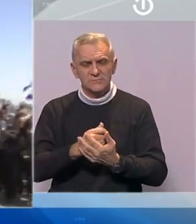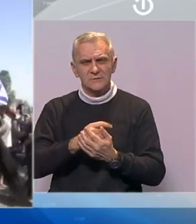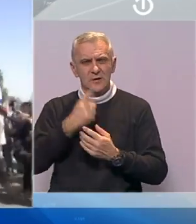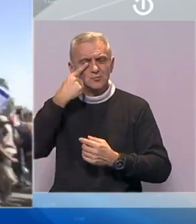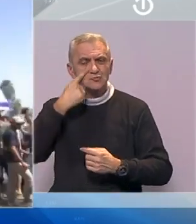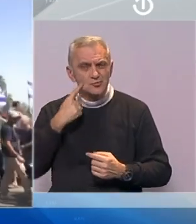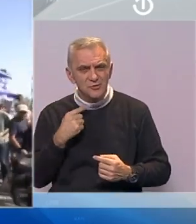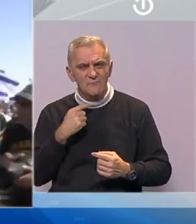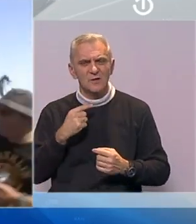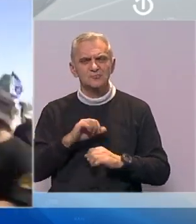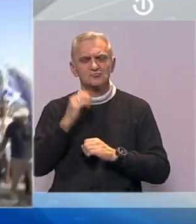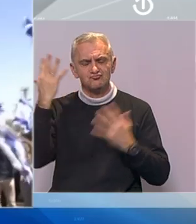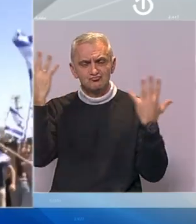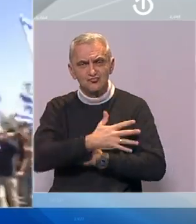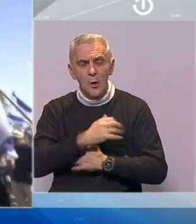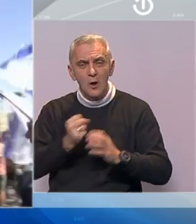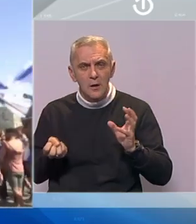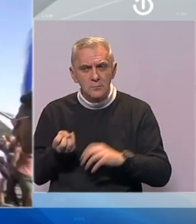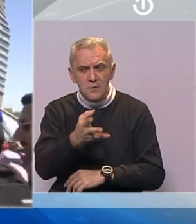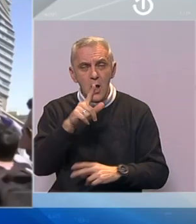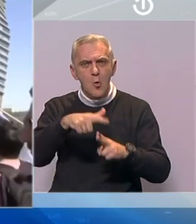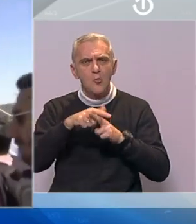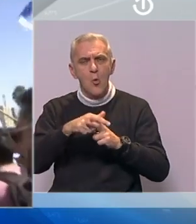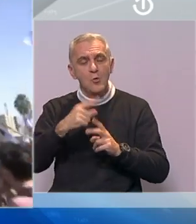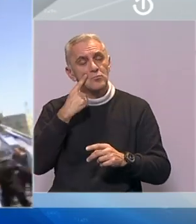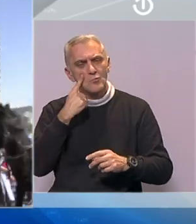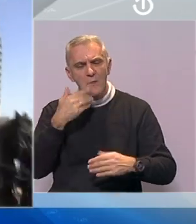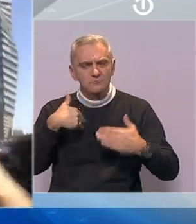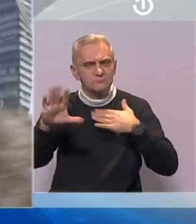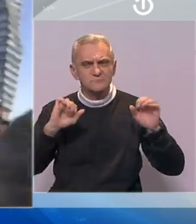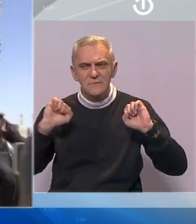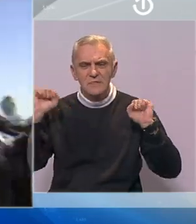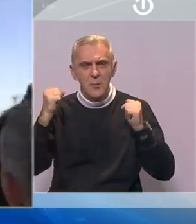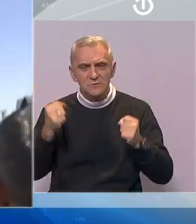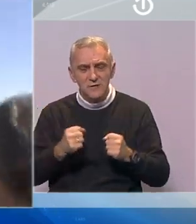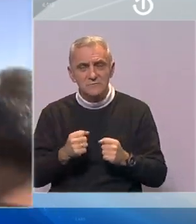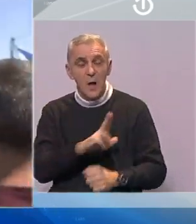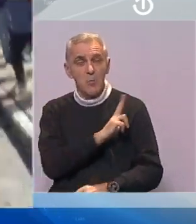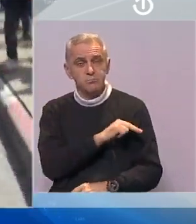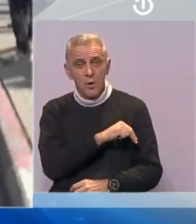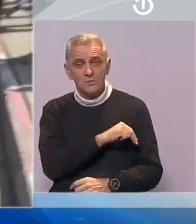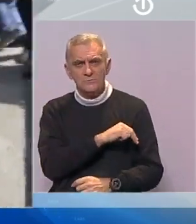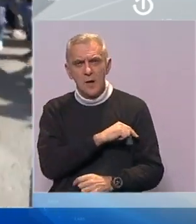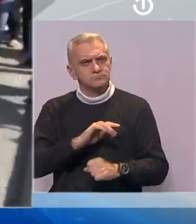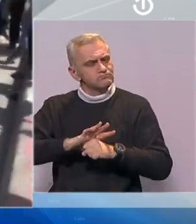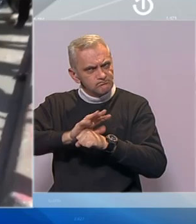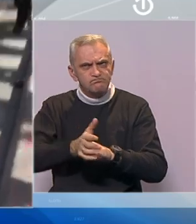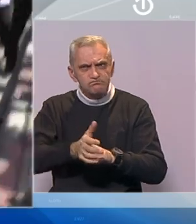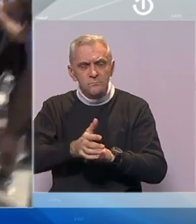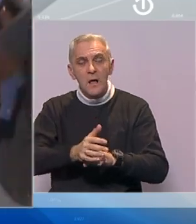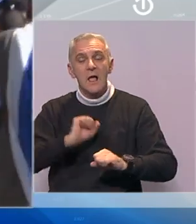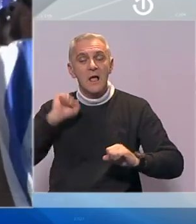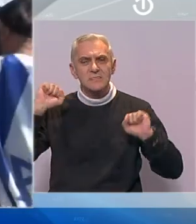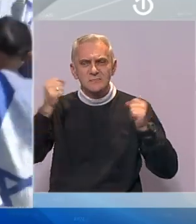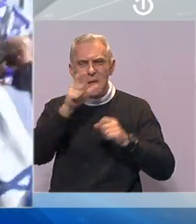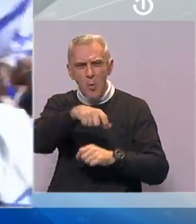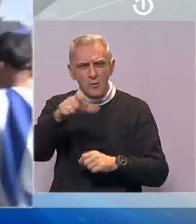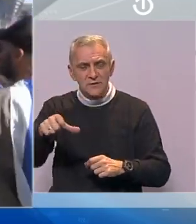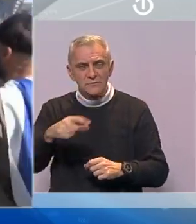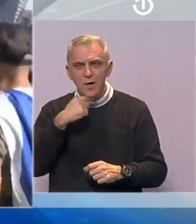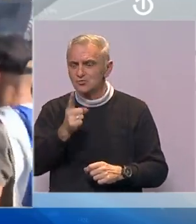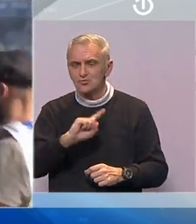šok granate, a i konjima pokušavaju rastjerati građane. Iako policija upotrebljava represivne mjere, demonstranti ističu da